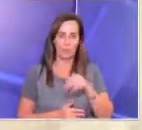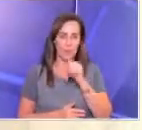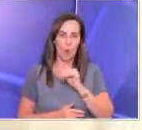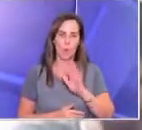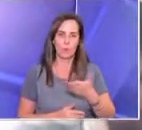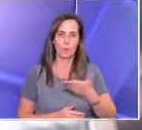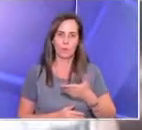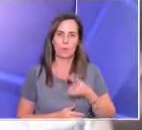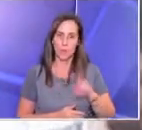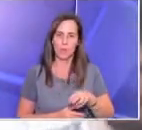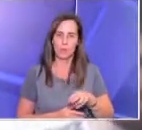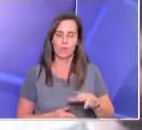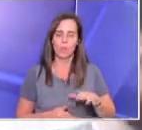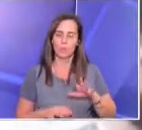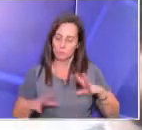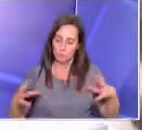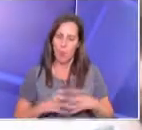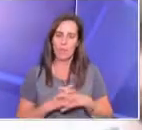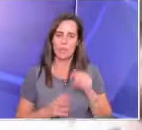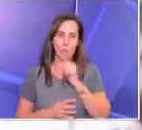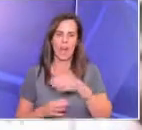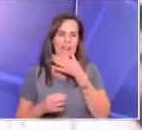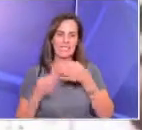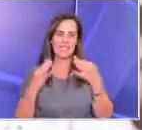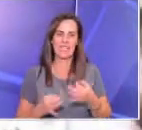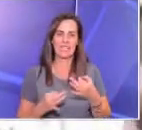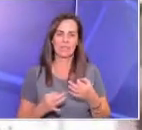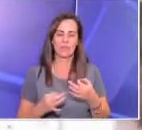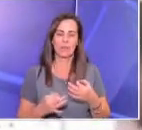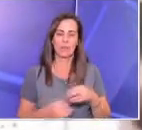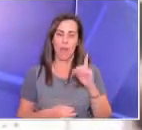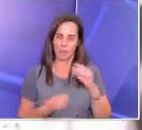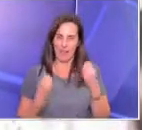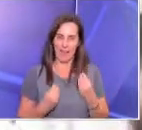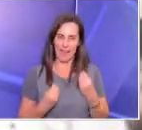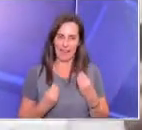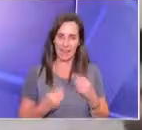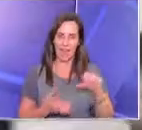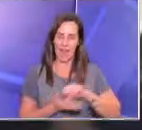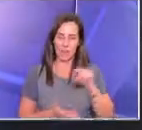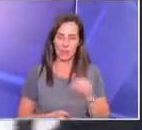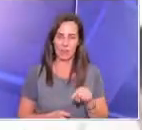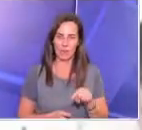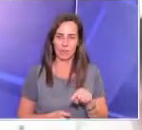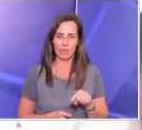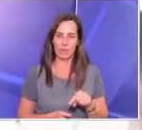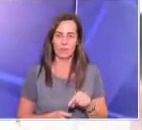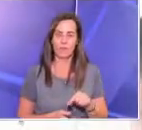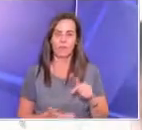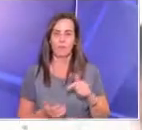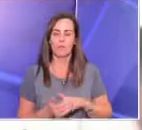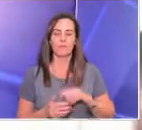הירוקים קיבלו תוצאה יפה, יש פה קואליציה ירוקה, סביבתית, רצינית שתיווצר, אבל רגע, העיר הזאת, הורסים פה